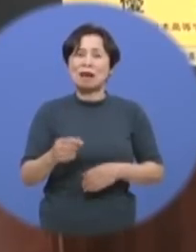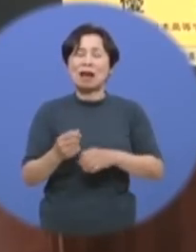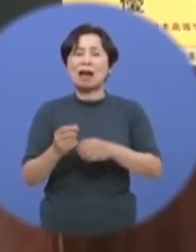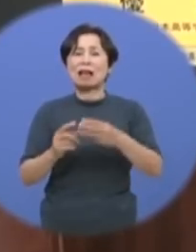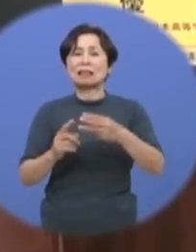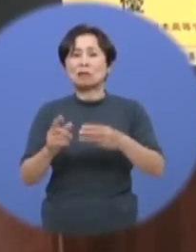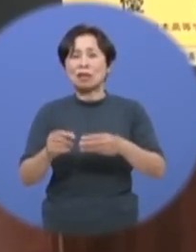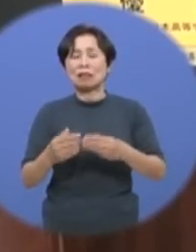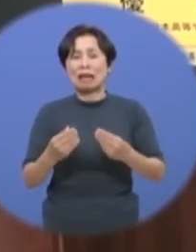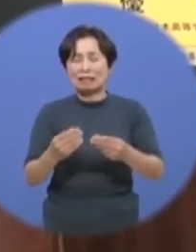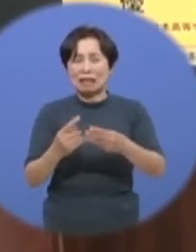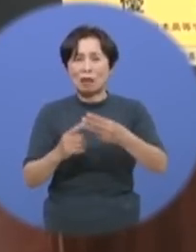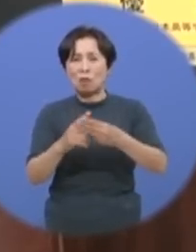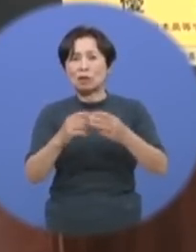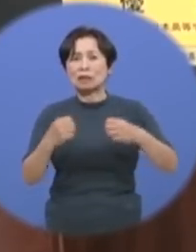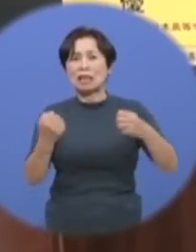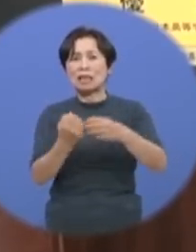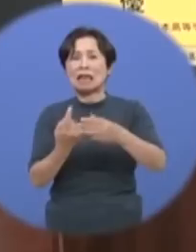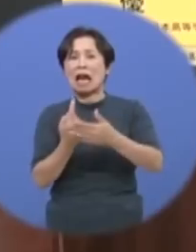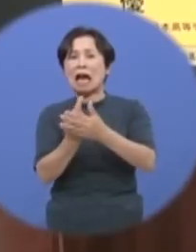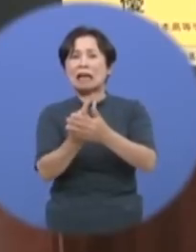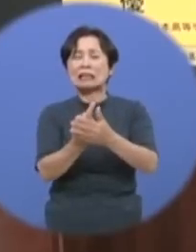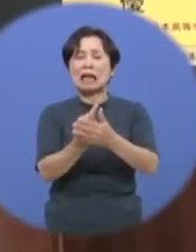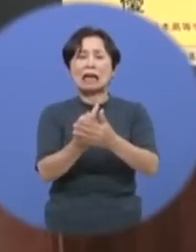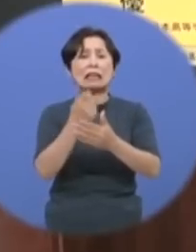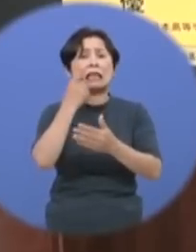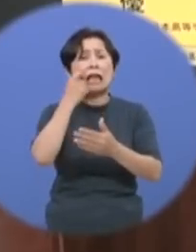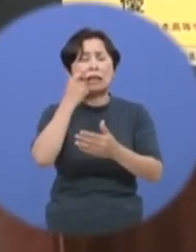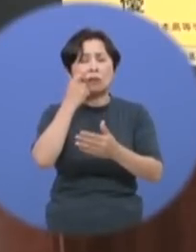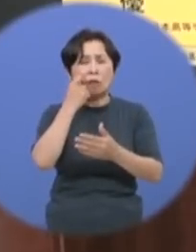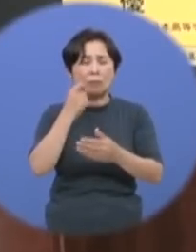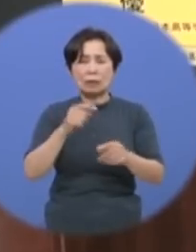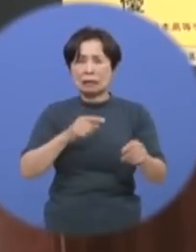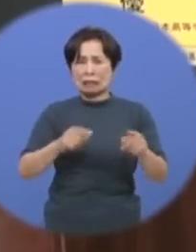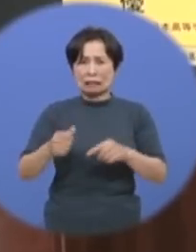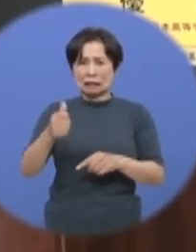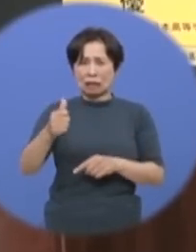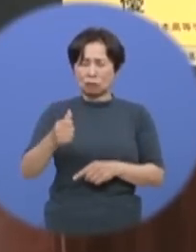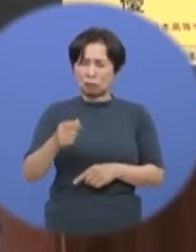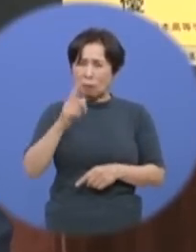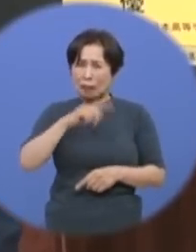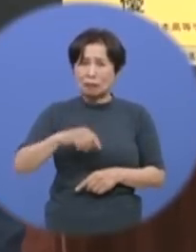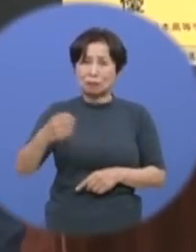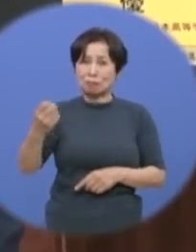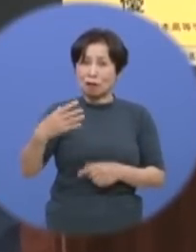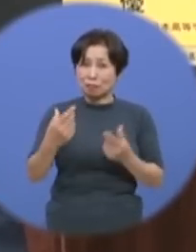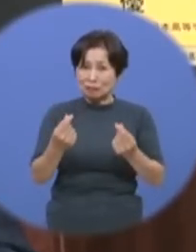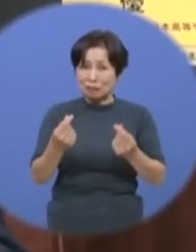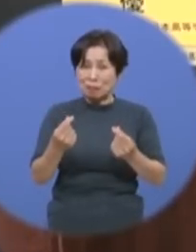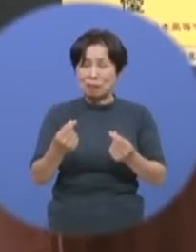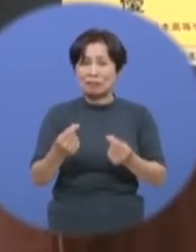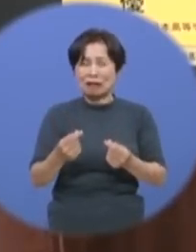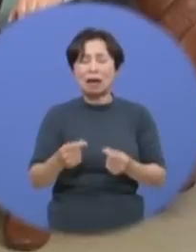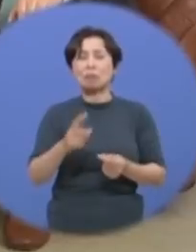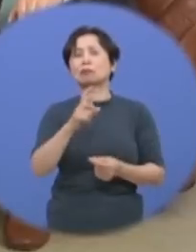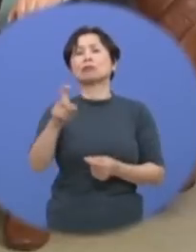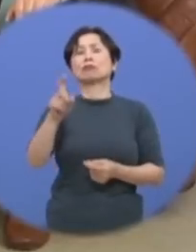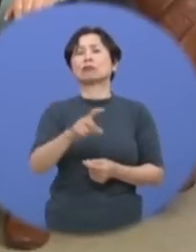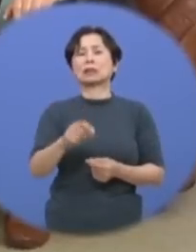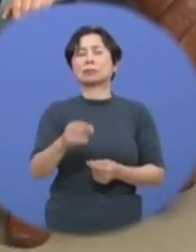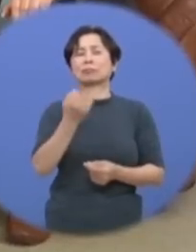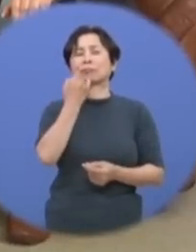やっぱりそれは監督は悪いと強そう思って啖呵切ったんですよね行っもうちょっとおっちゃんです